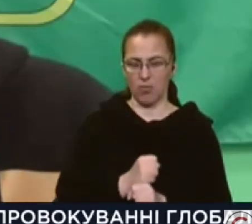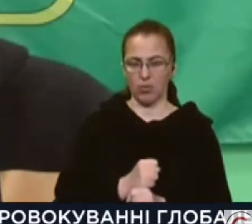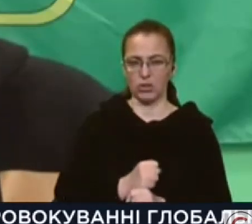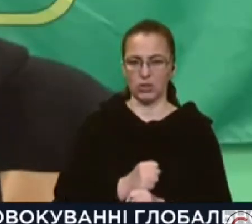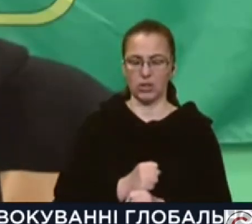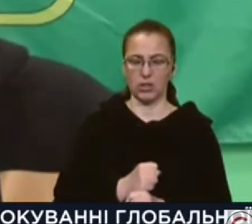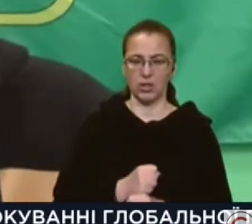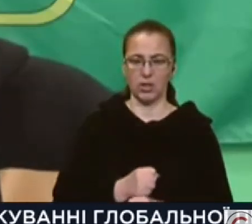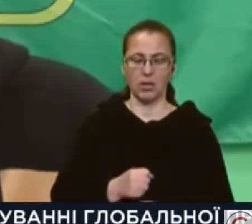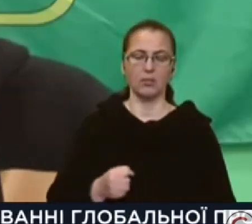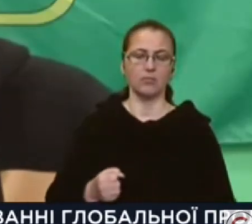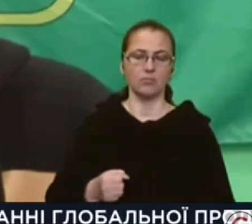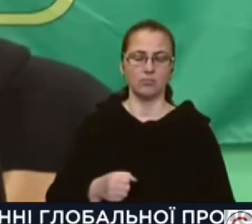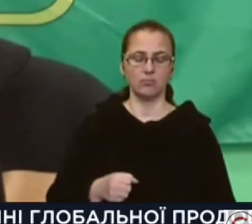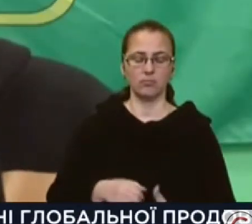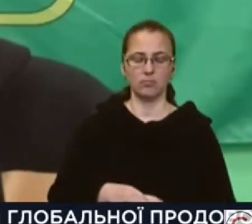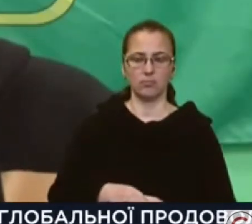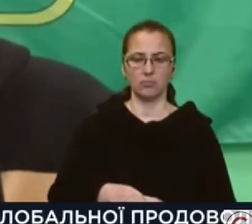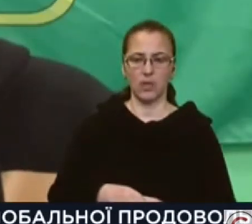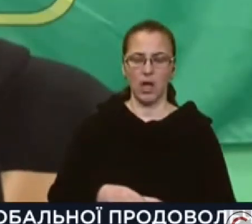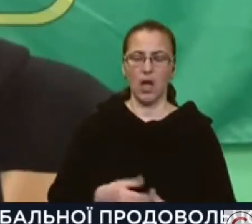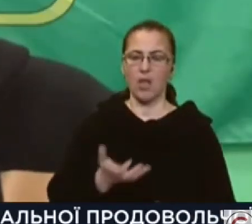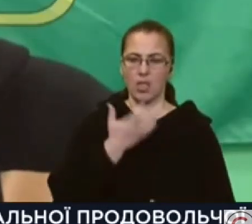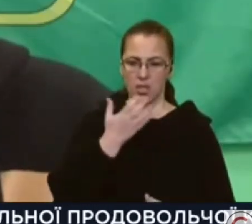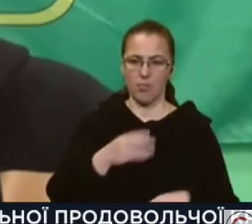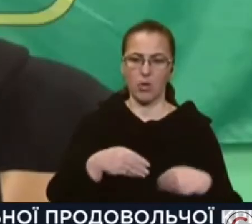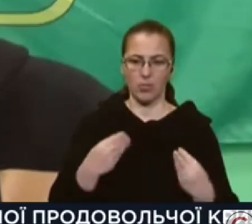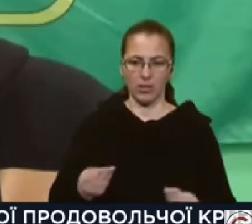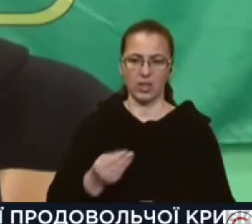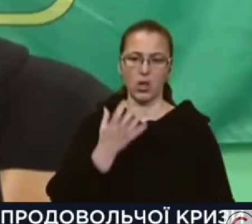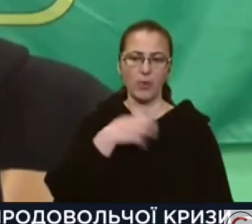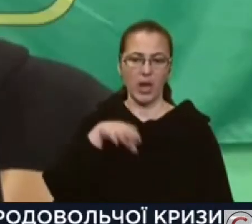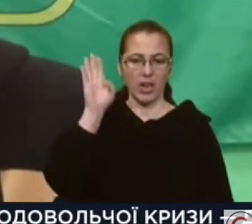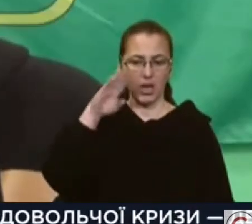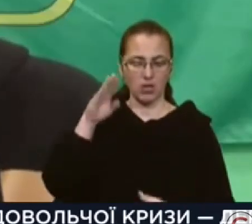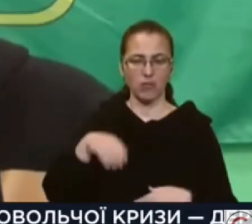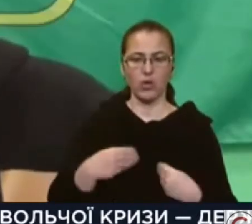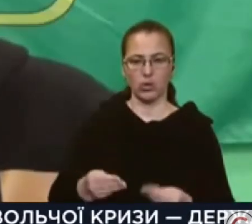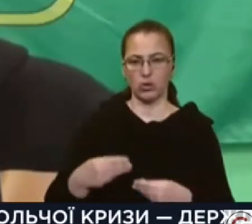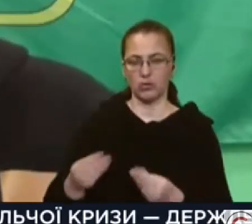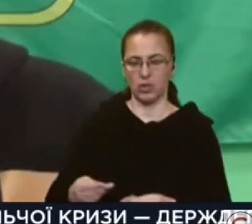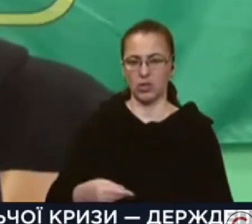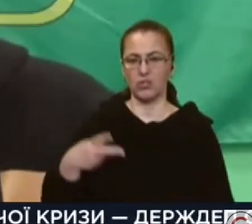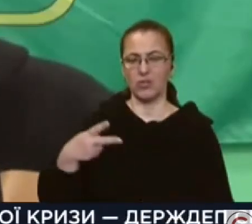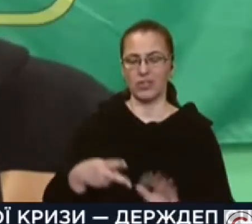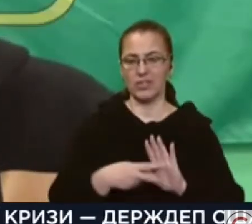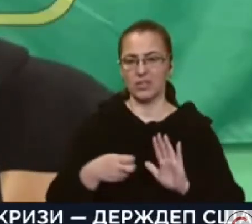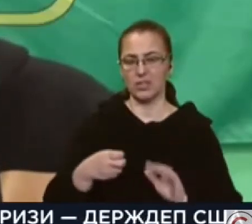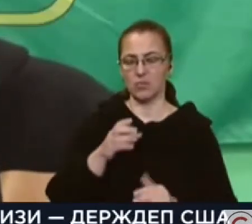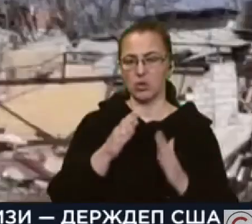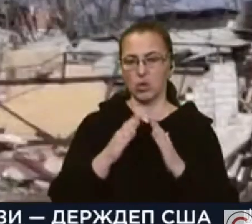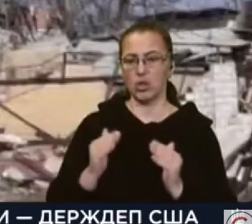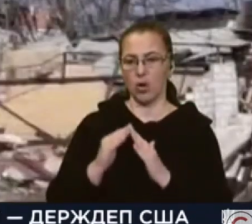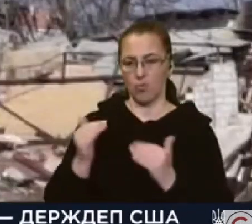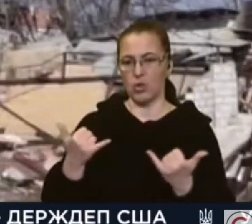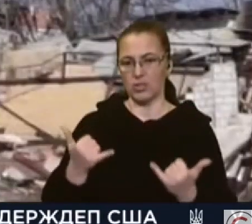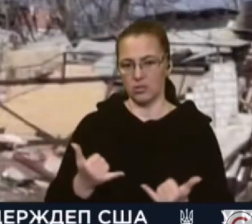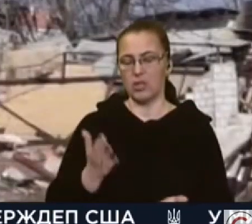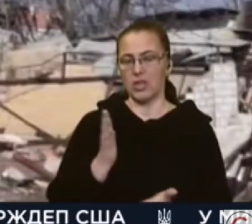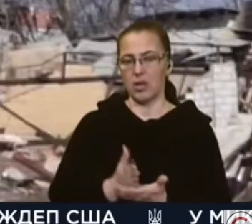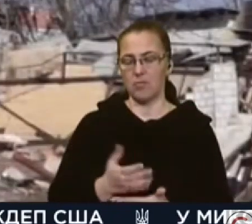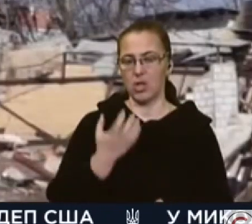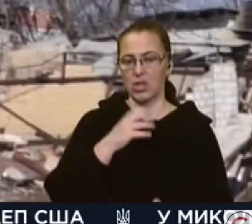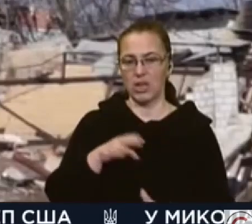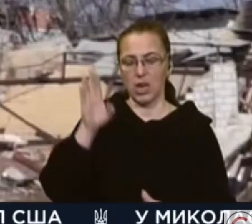Водяльники хорошо работают, подаем тепло, подаем горячую воду. 2700 домов сегодня у нас с горячей